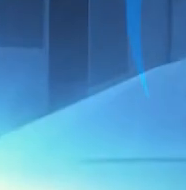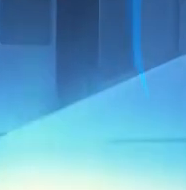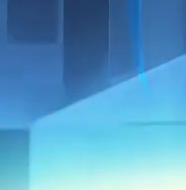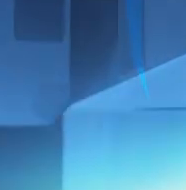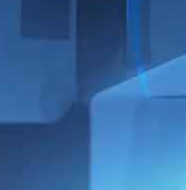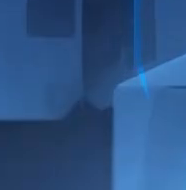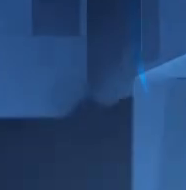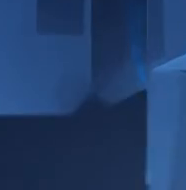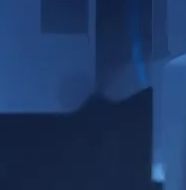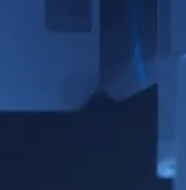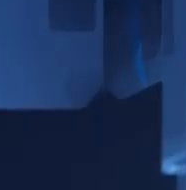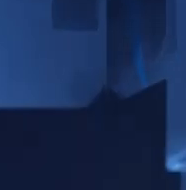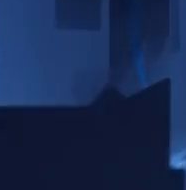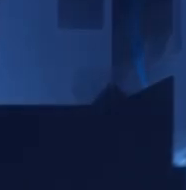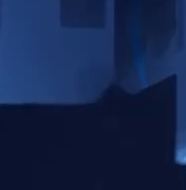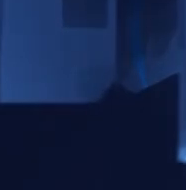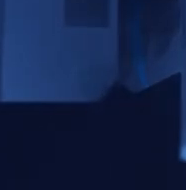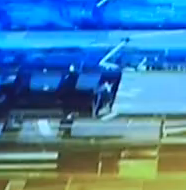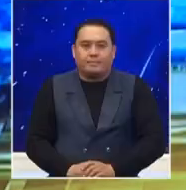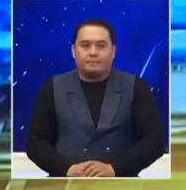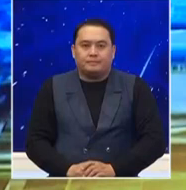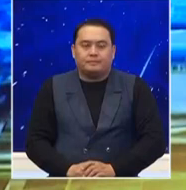Курманбаев, телеканал ЖТСУ.